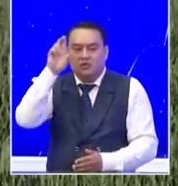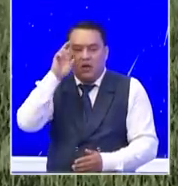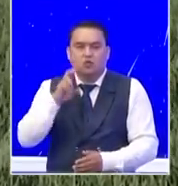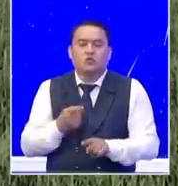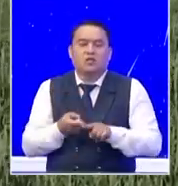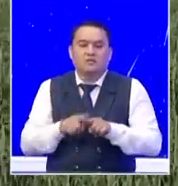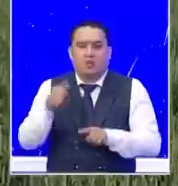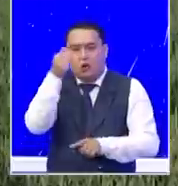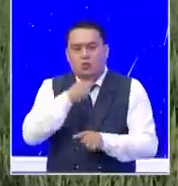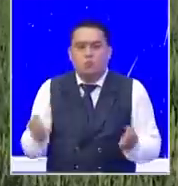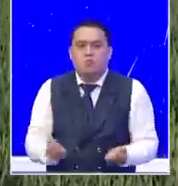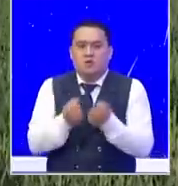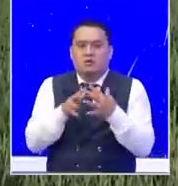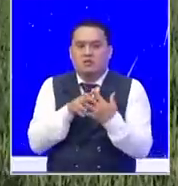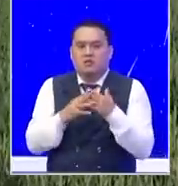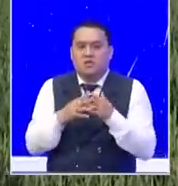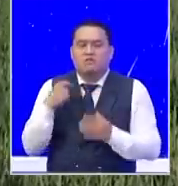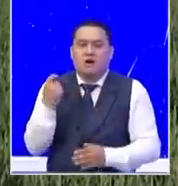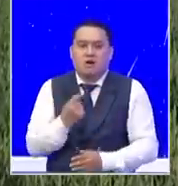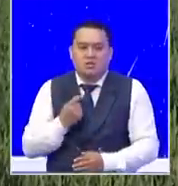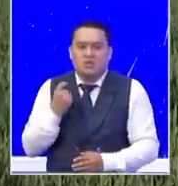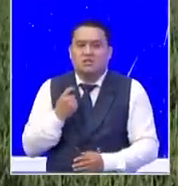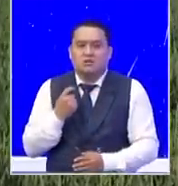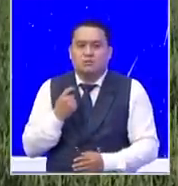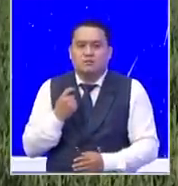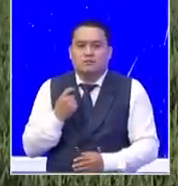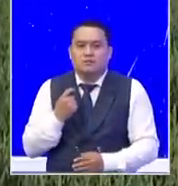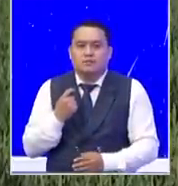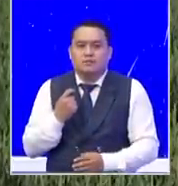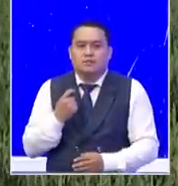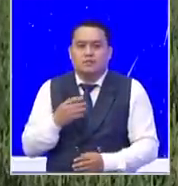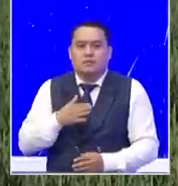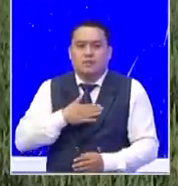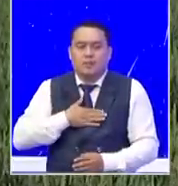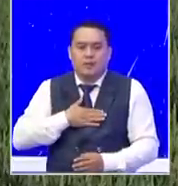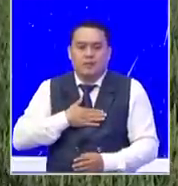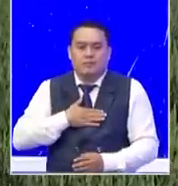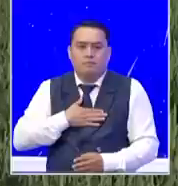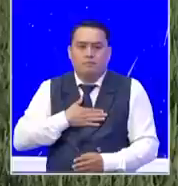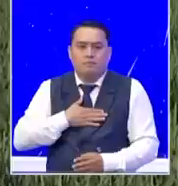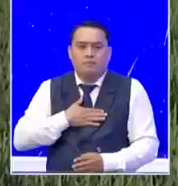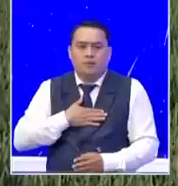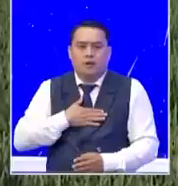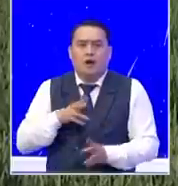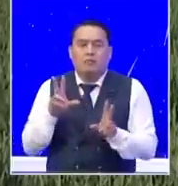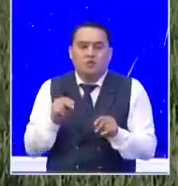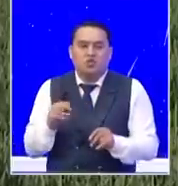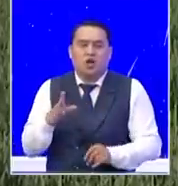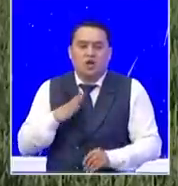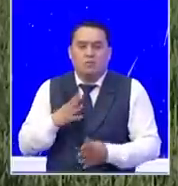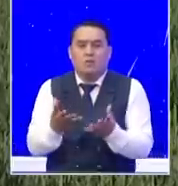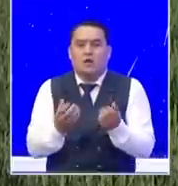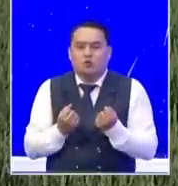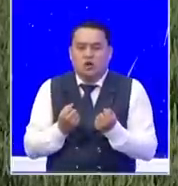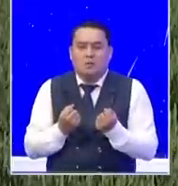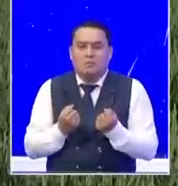раньше, поддерживает сельское хозяйство. В этом году, как и обещали, мы